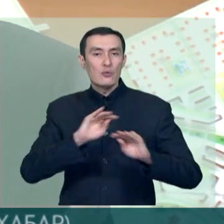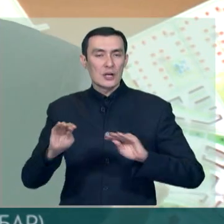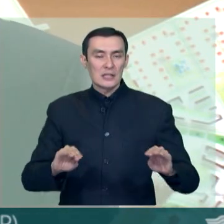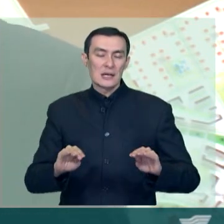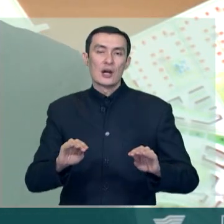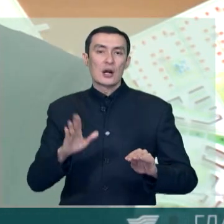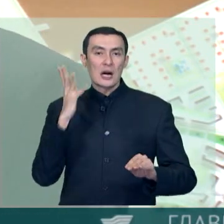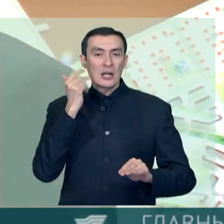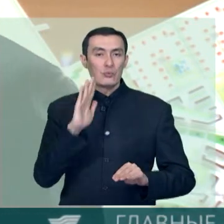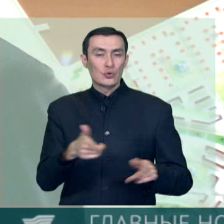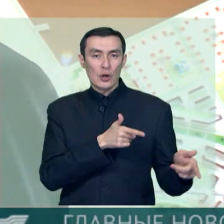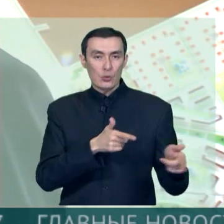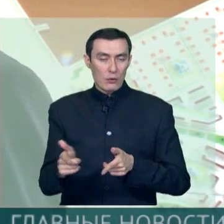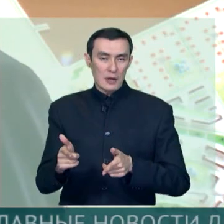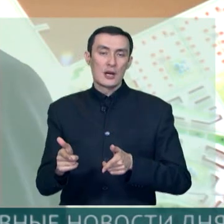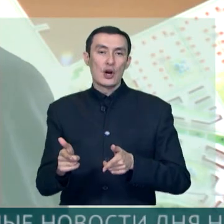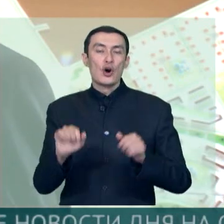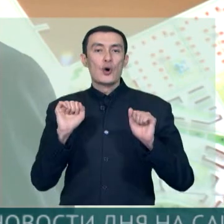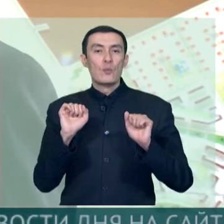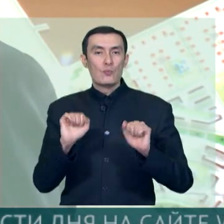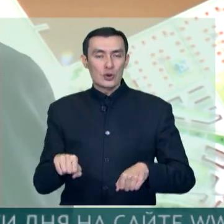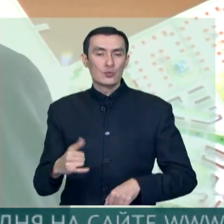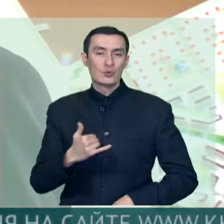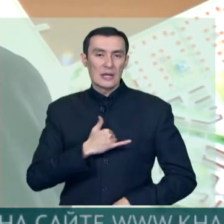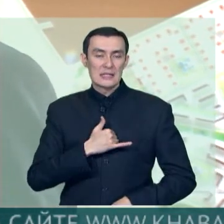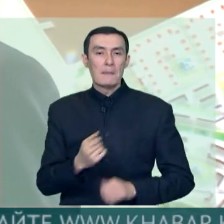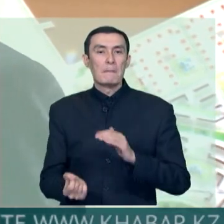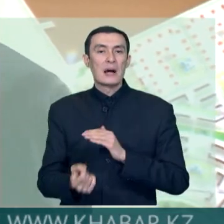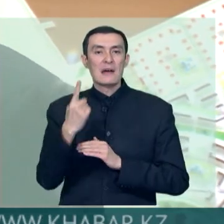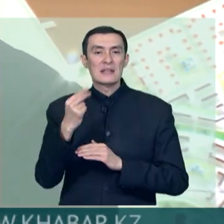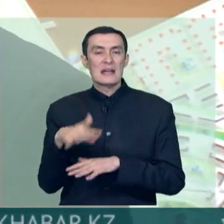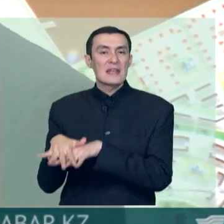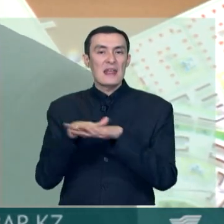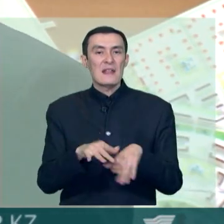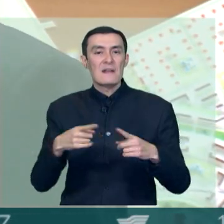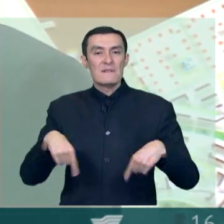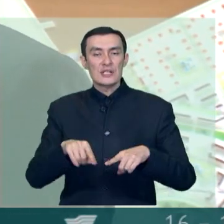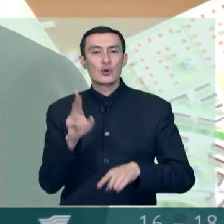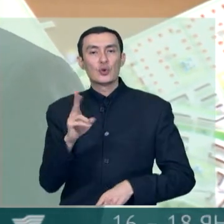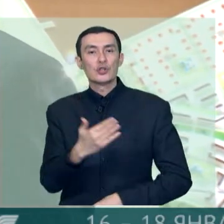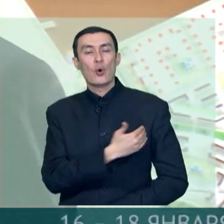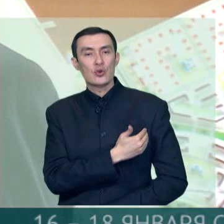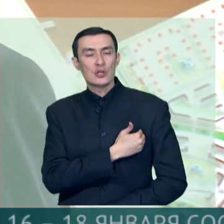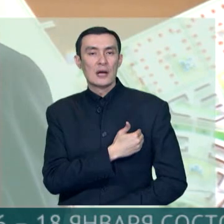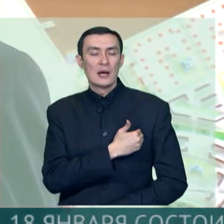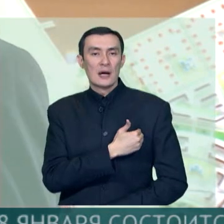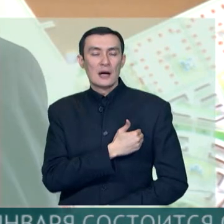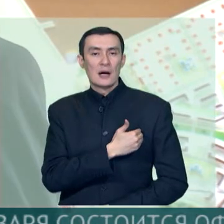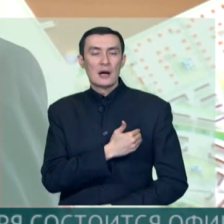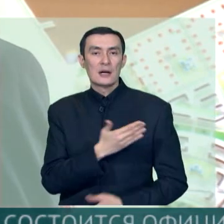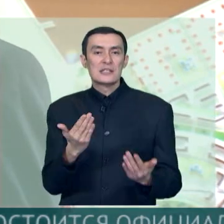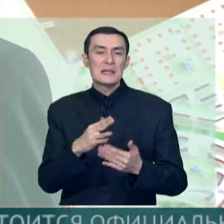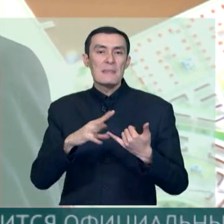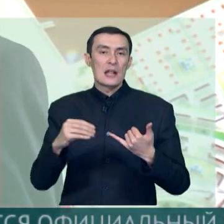инженерные коммуникации готовы, тогда, может быть, у нас появятся инвесторы, которые изъявят желание взять определенные